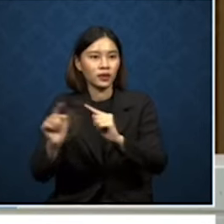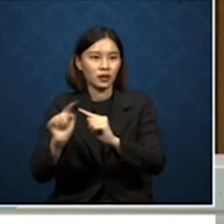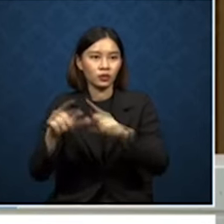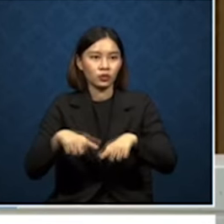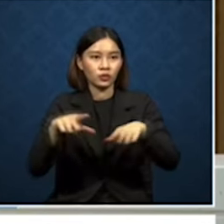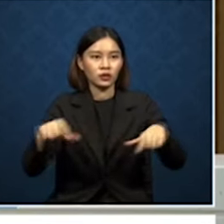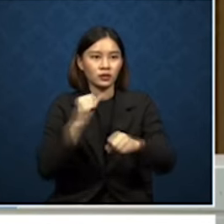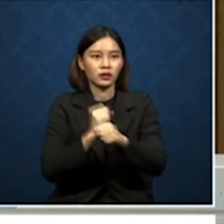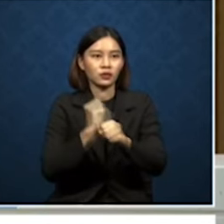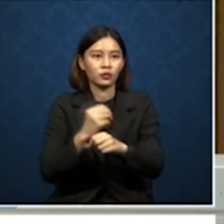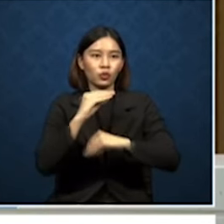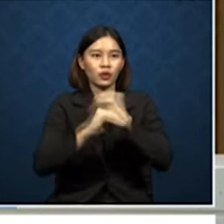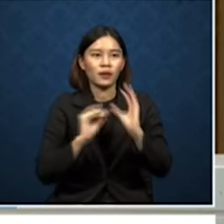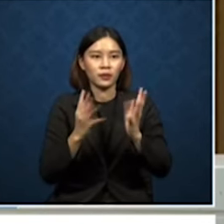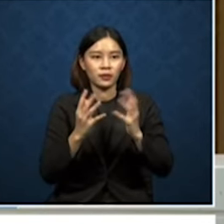พื้นที่ดำเนินโครงการ